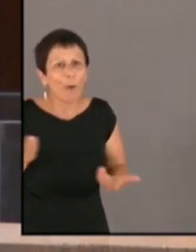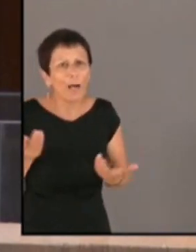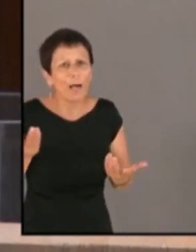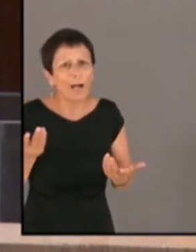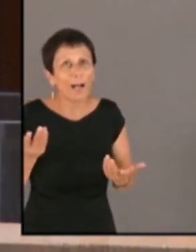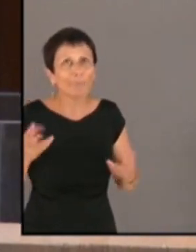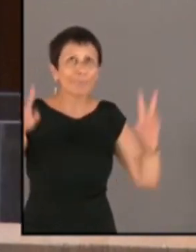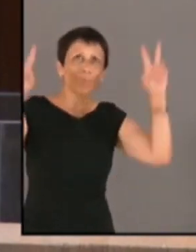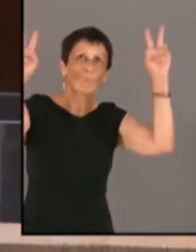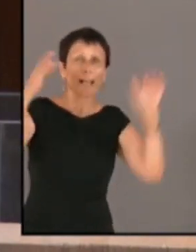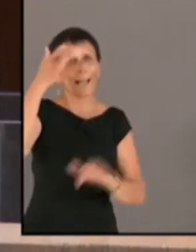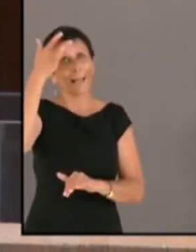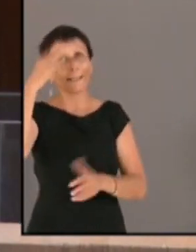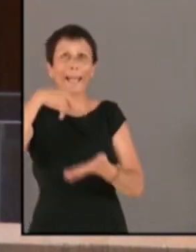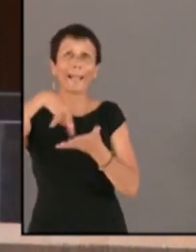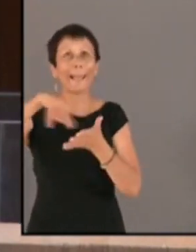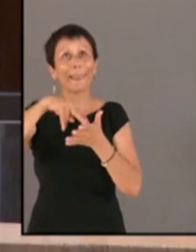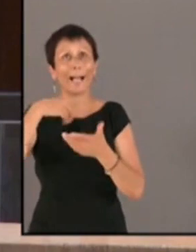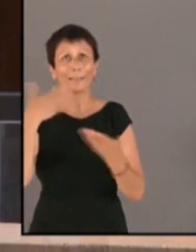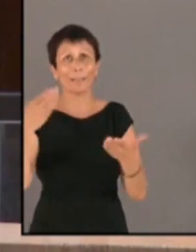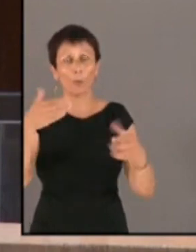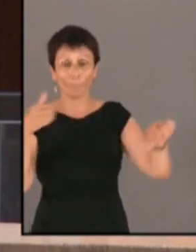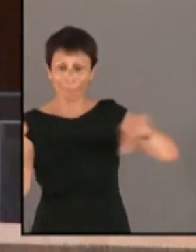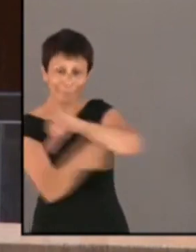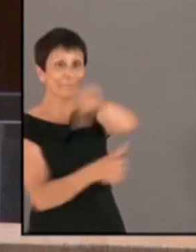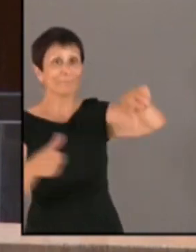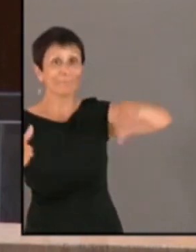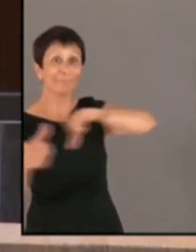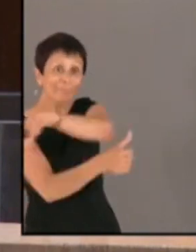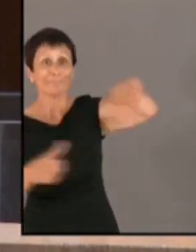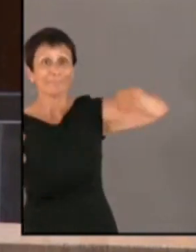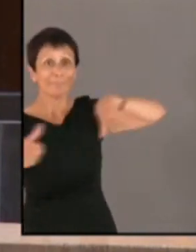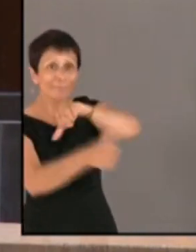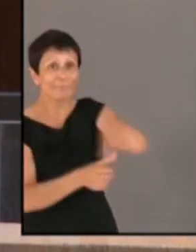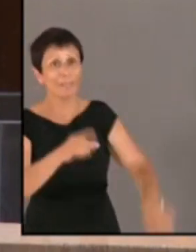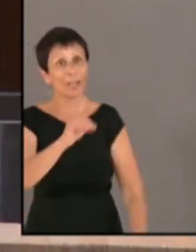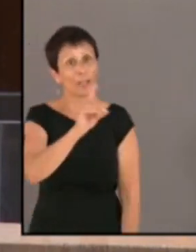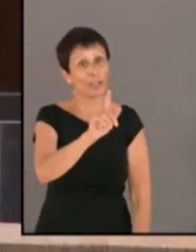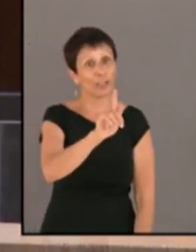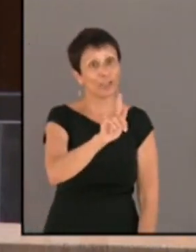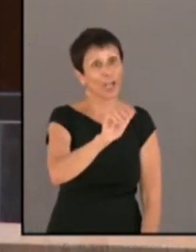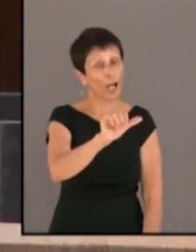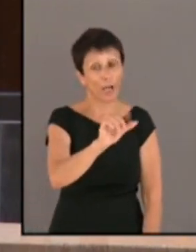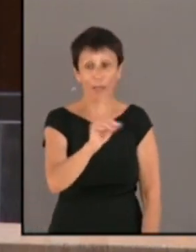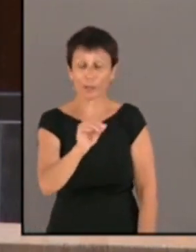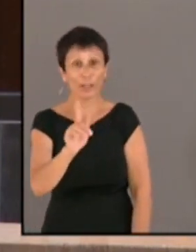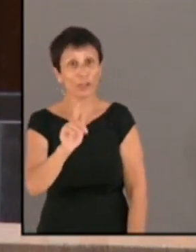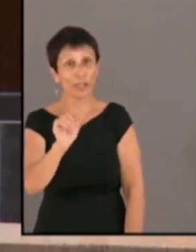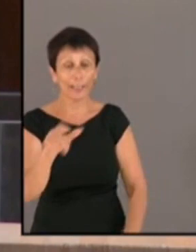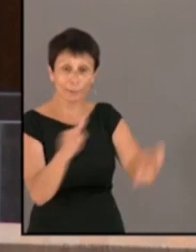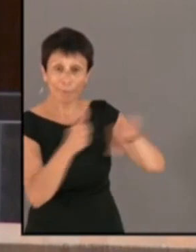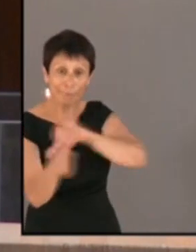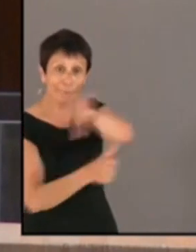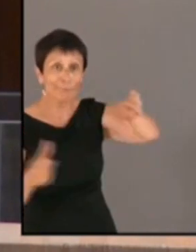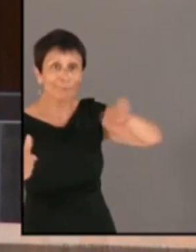la danse de l'été à Marseille, manifestement, c'est la valse? C'est la valse des DGA, c'est la valse des DGS, mais tout